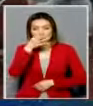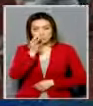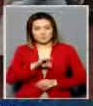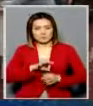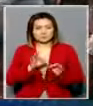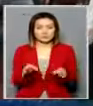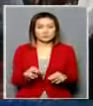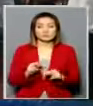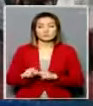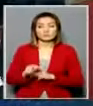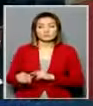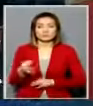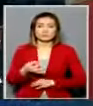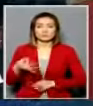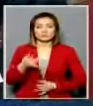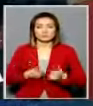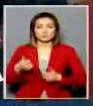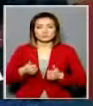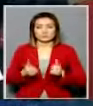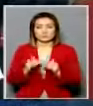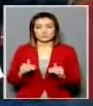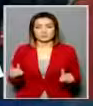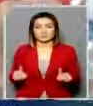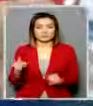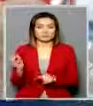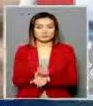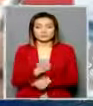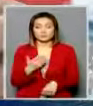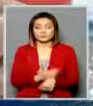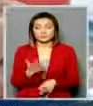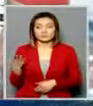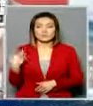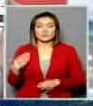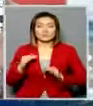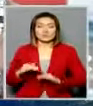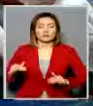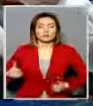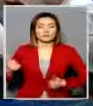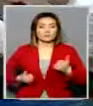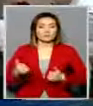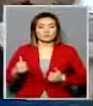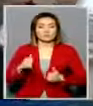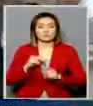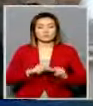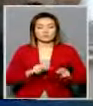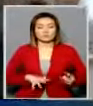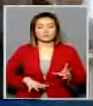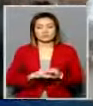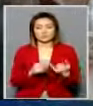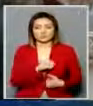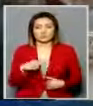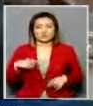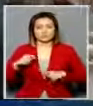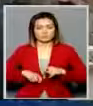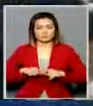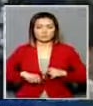мамандар. Оқушылары республикалық халықаралық додаларда топ жарып жүр. Бұрын шәкірттерін бәйгеге қосып жүрген ардақты жандар бүгін өздері